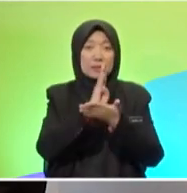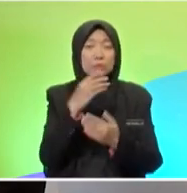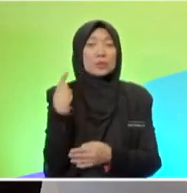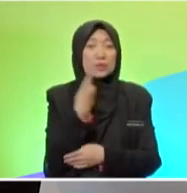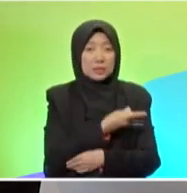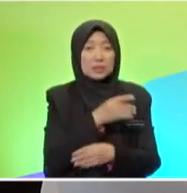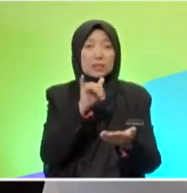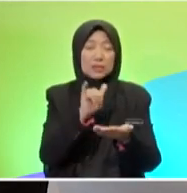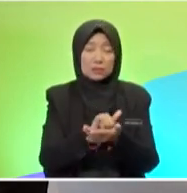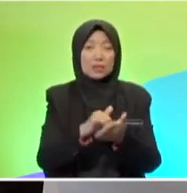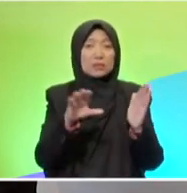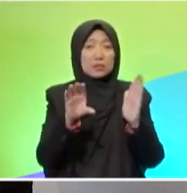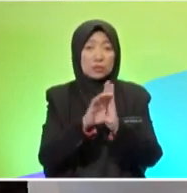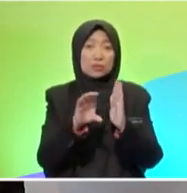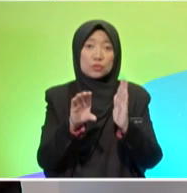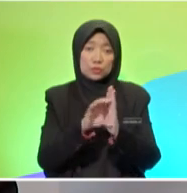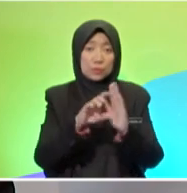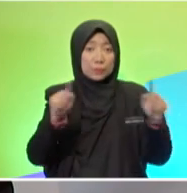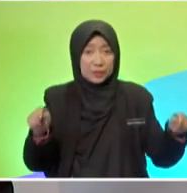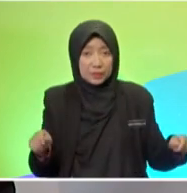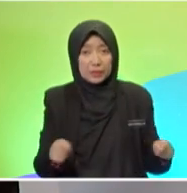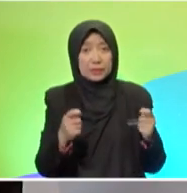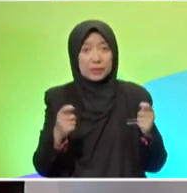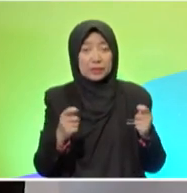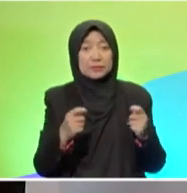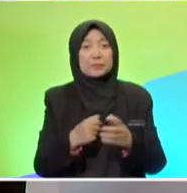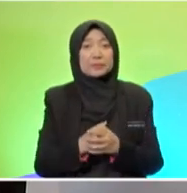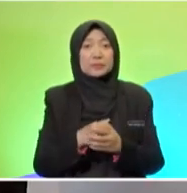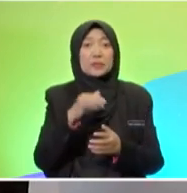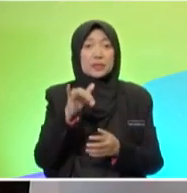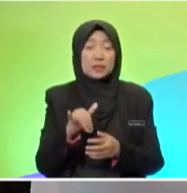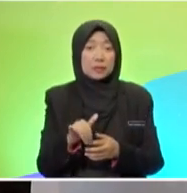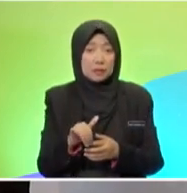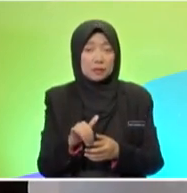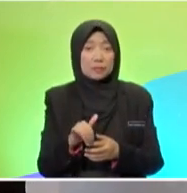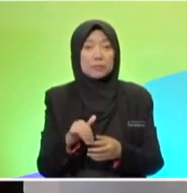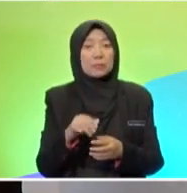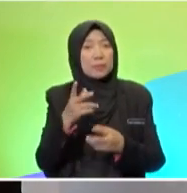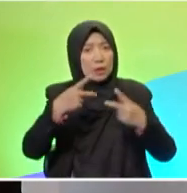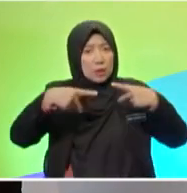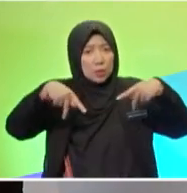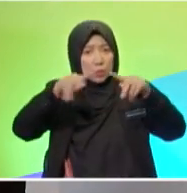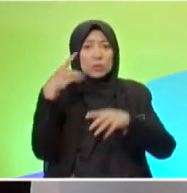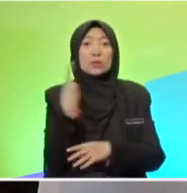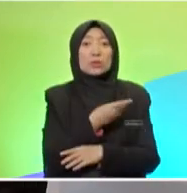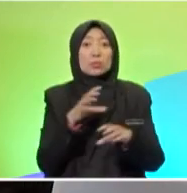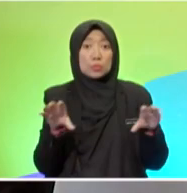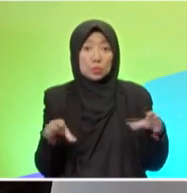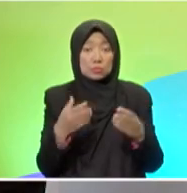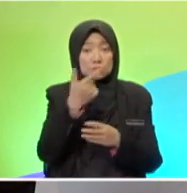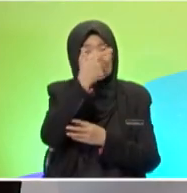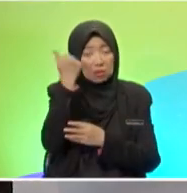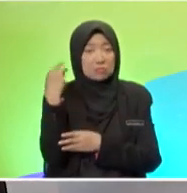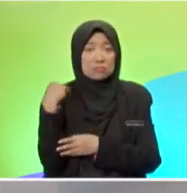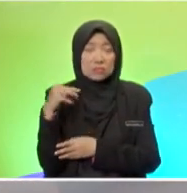boleh bersama dengan anak-anak Cikgu di atas kalian dan juga yang sedang menonton ini apa yang perlu kita buat Sebab mereka ini